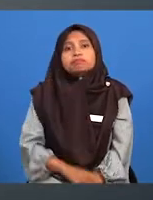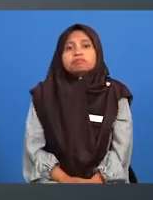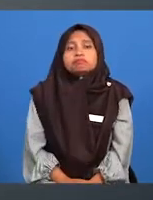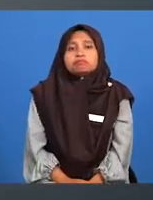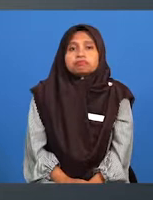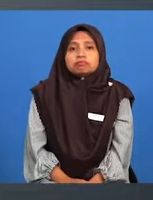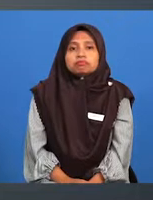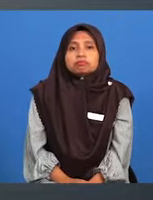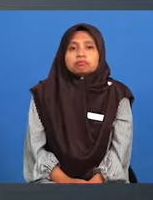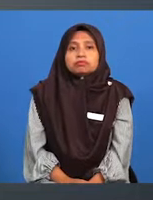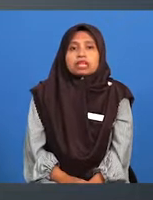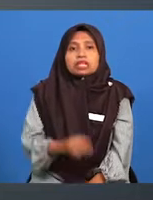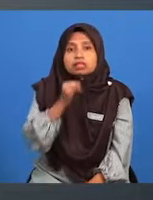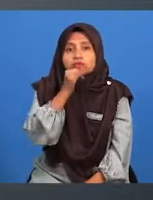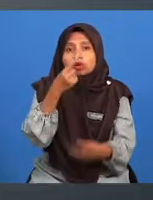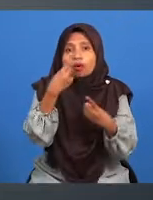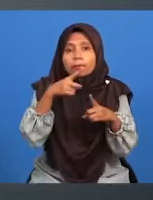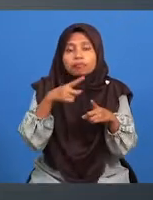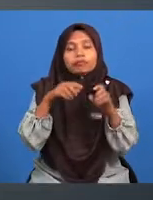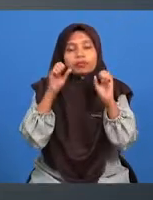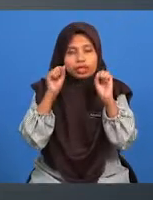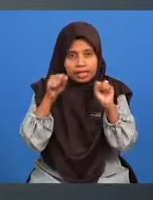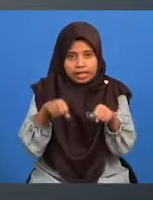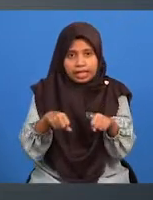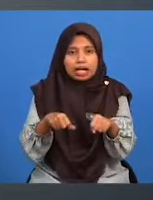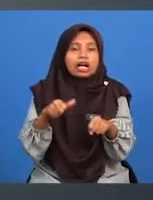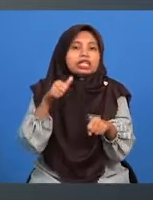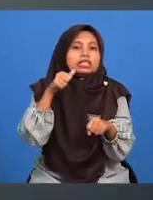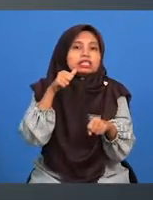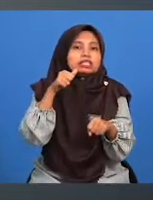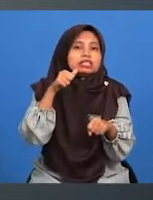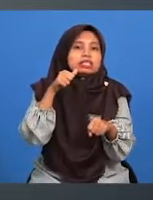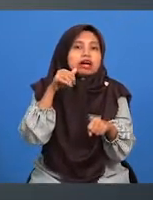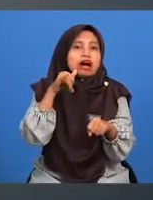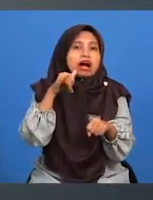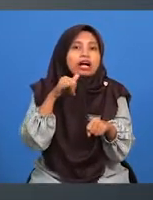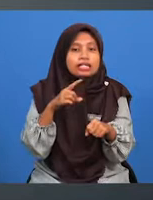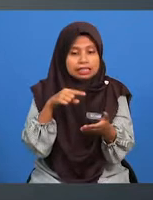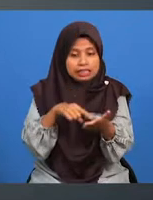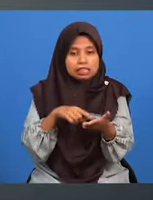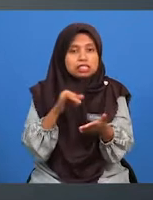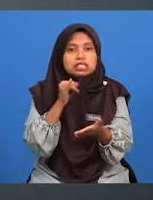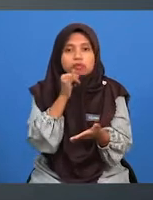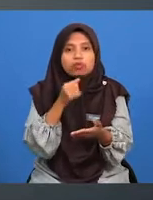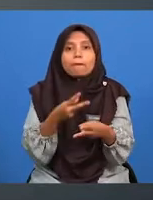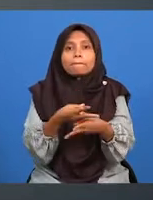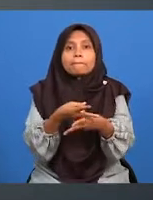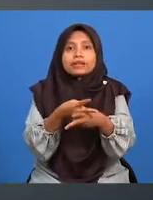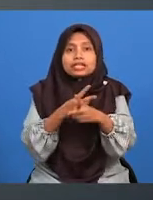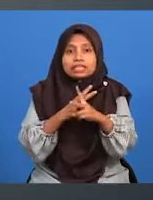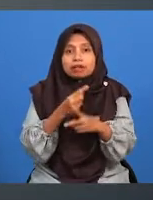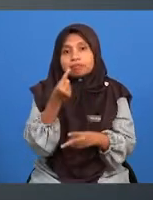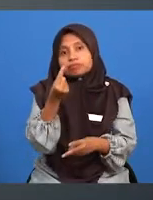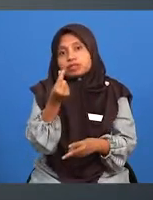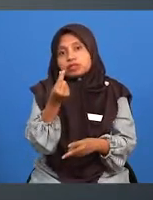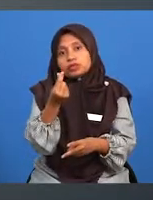perniagaan menjual kain?" Ibunya menjawab, "Boleh Aisyah, ini ibu pinjamkan duit sebanyak